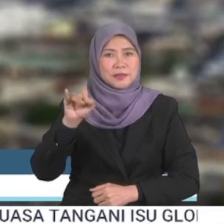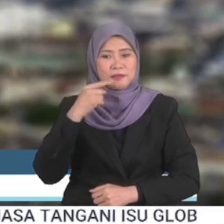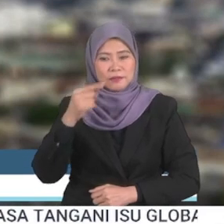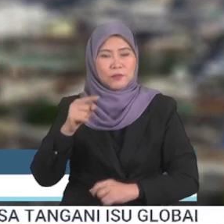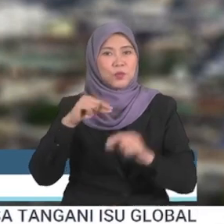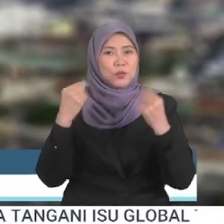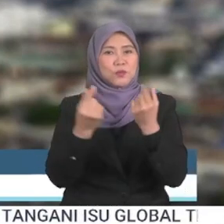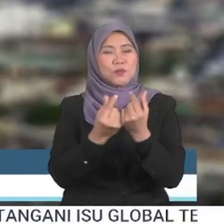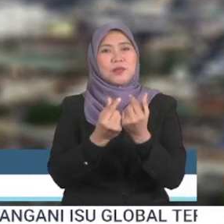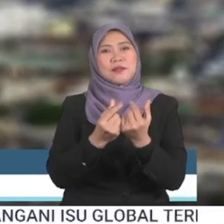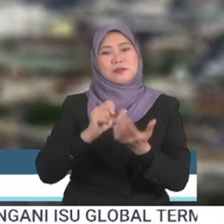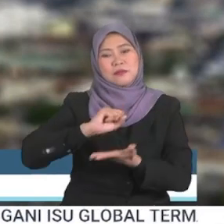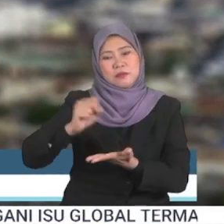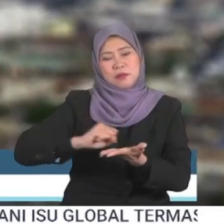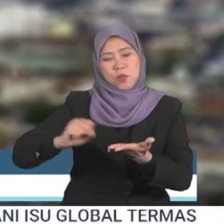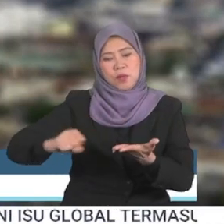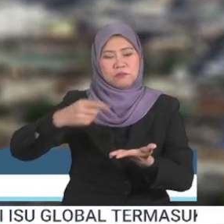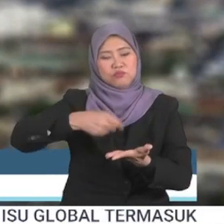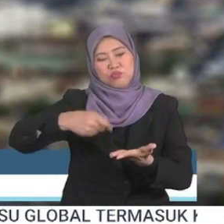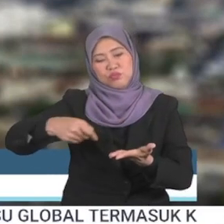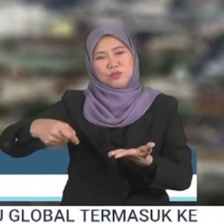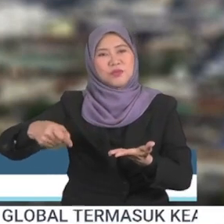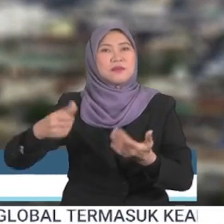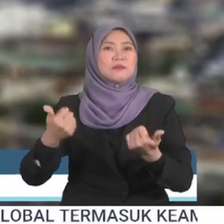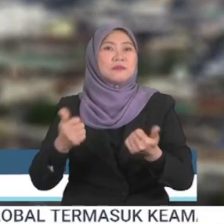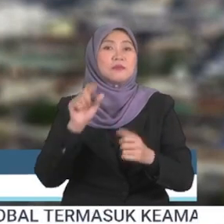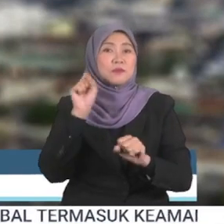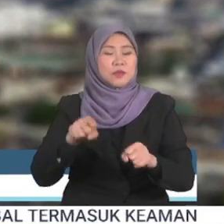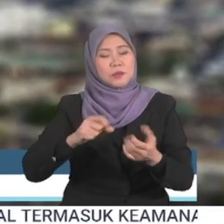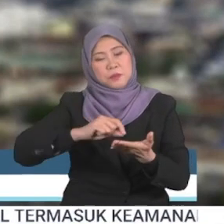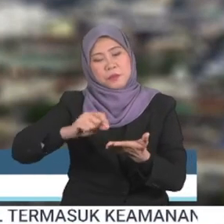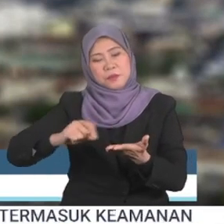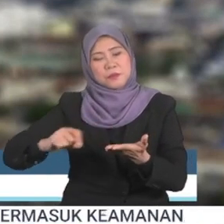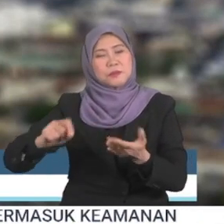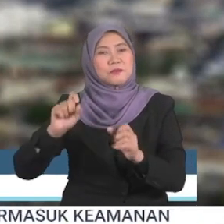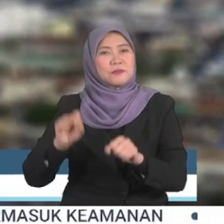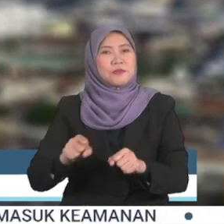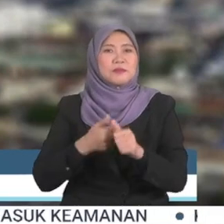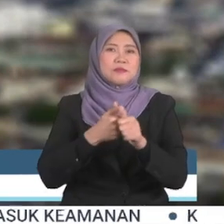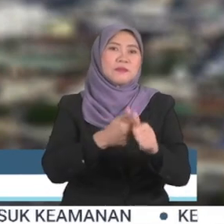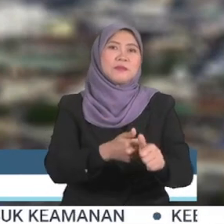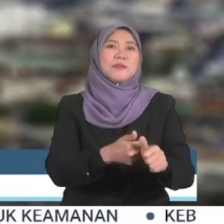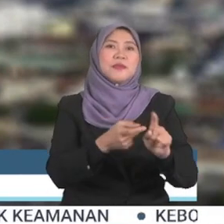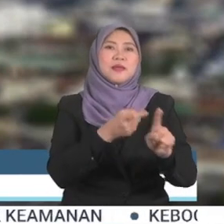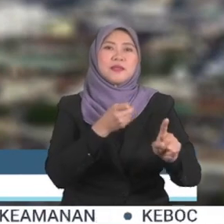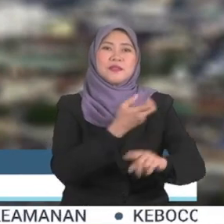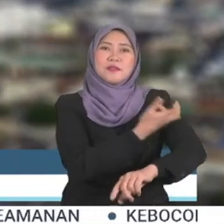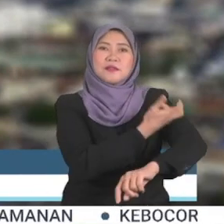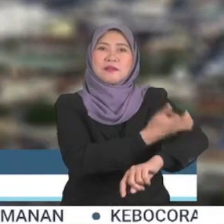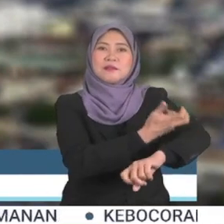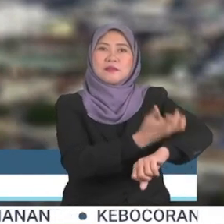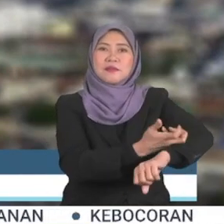golongan sastrawan amat penting kerana karya mereka dapat dijadikan rujukan kepada generasi akan datang.